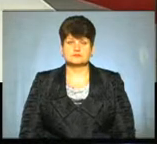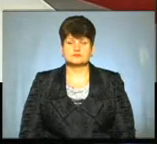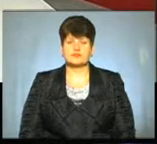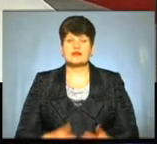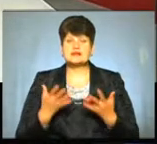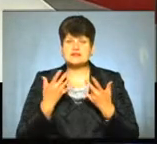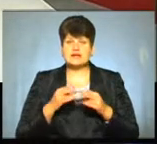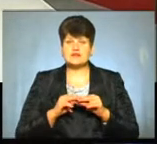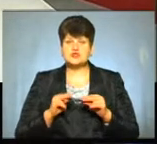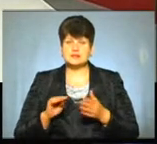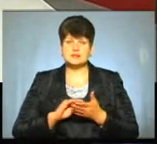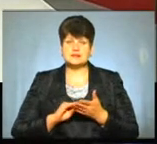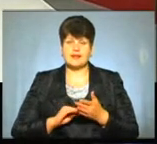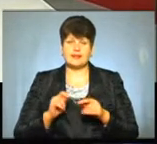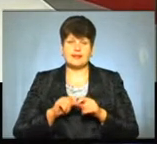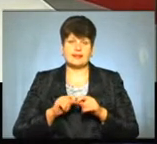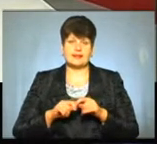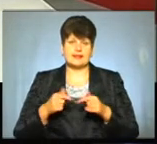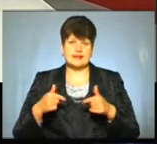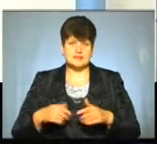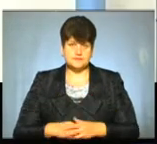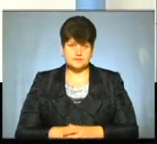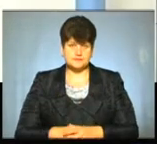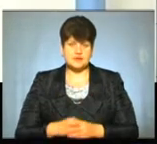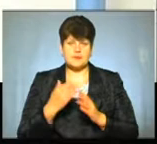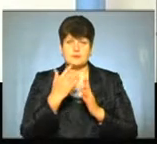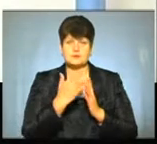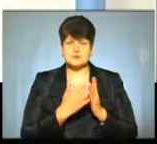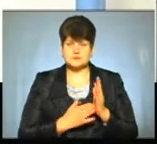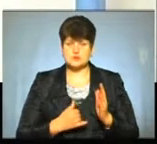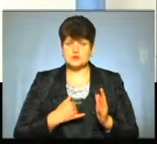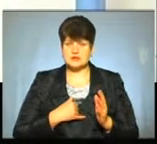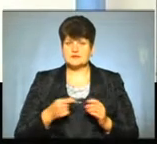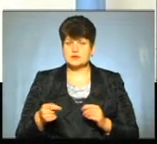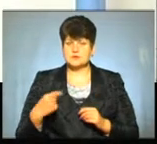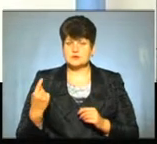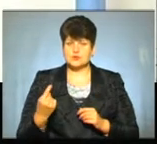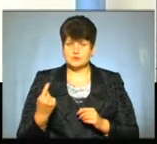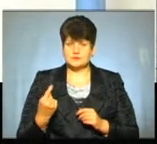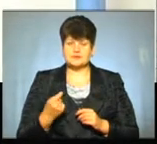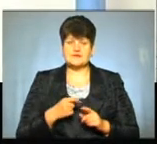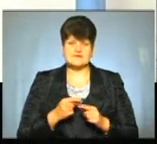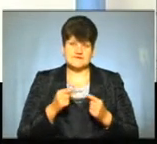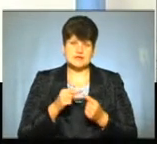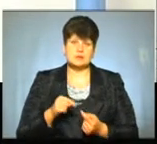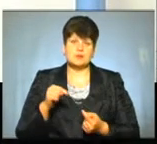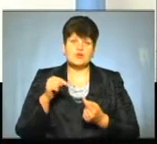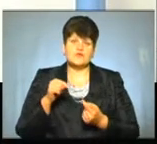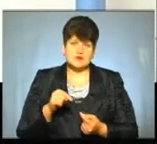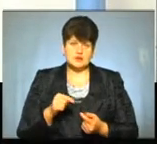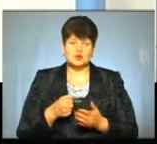Скільки вчителів складали тести? За списком, в нас в Тернопільській області, відповідно